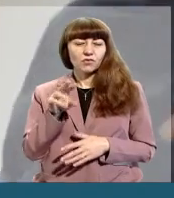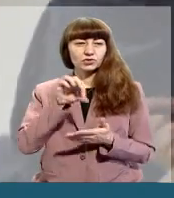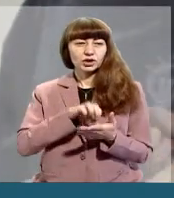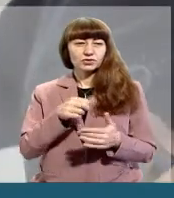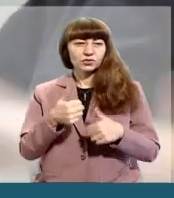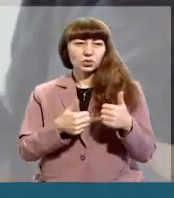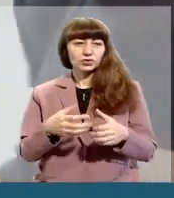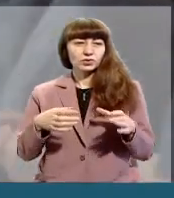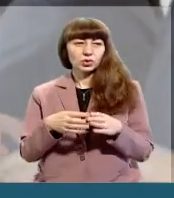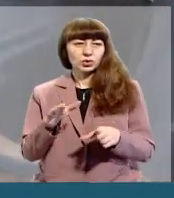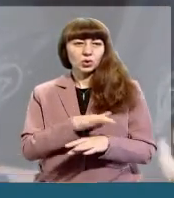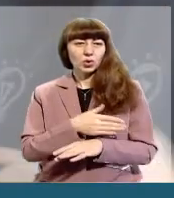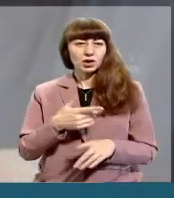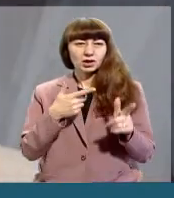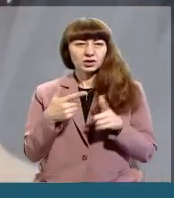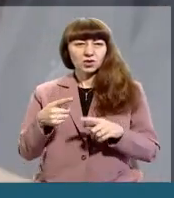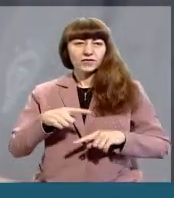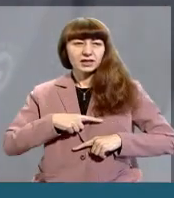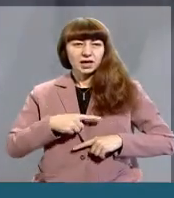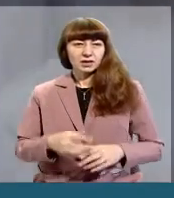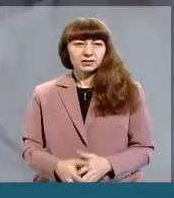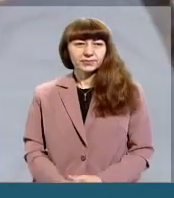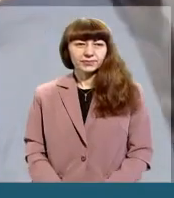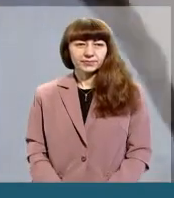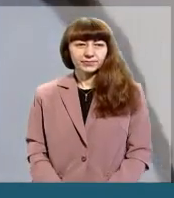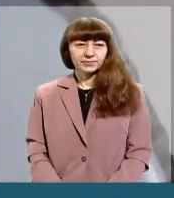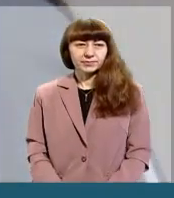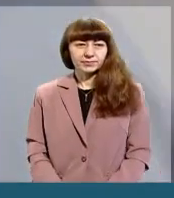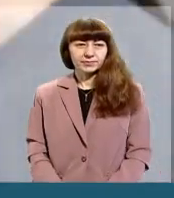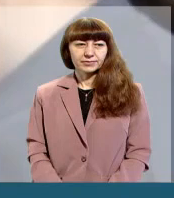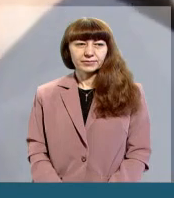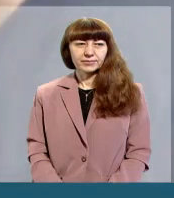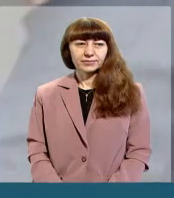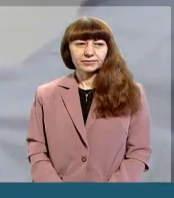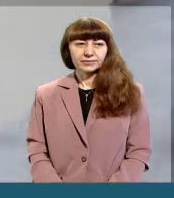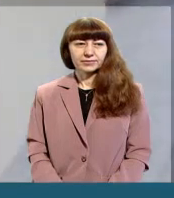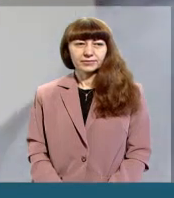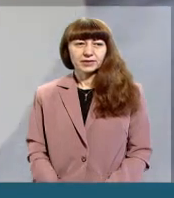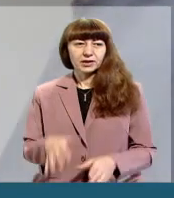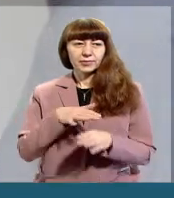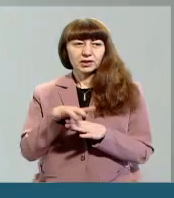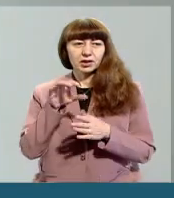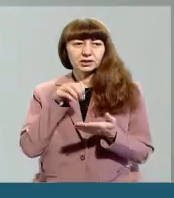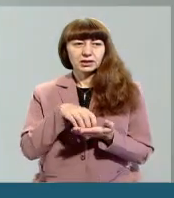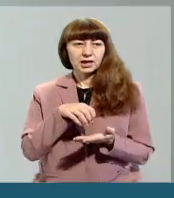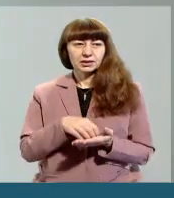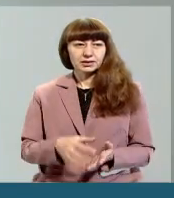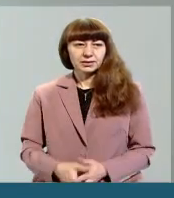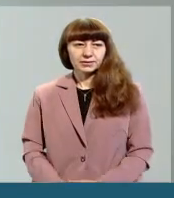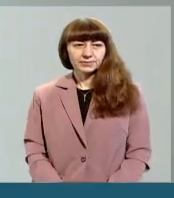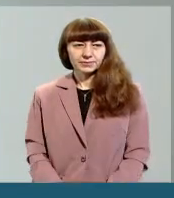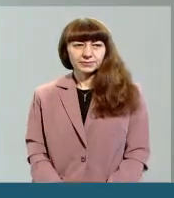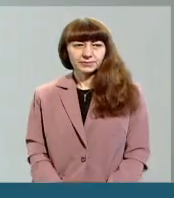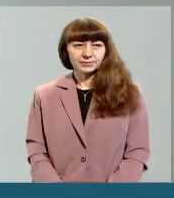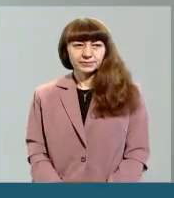кезеңге ұзақ дайындалғандарын айтады. Сондықтан да жеңістен үмітті. Сахнада заманауи би орындамақшы. Біздің басты